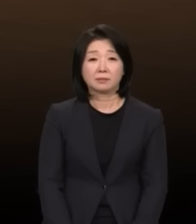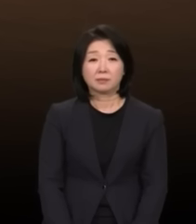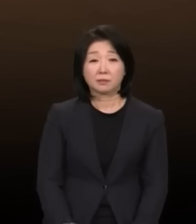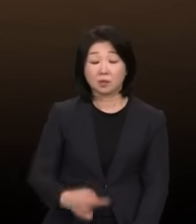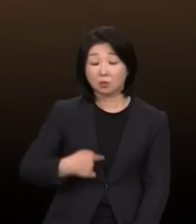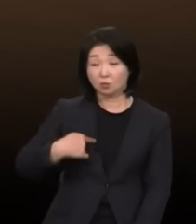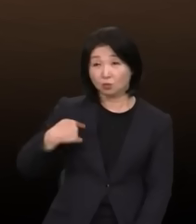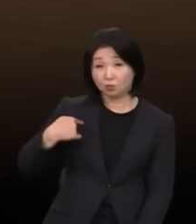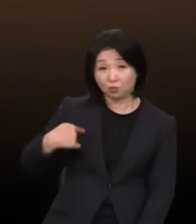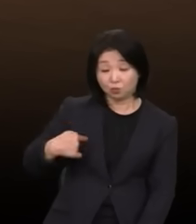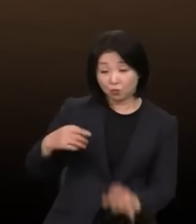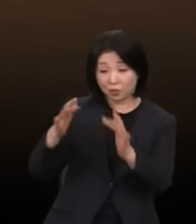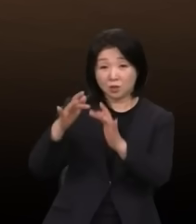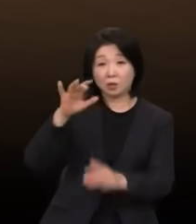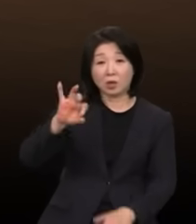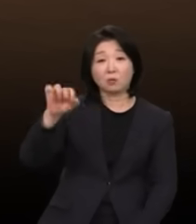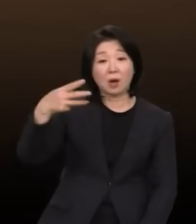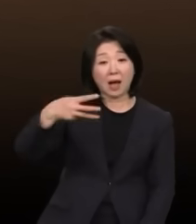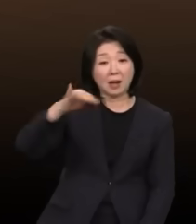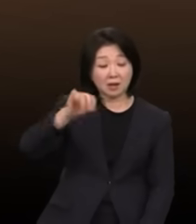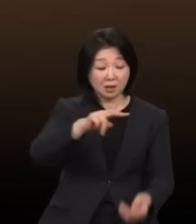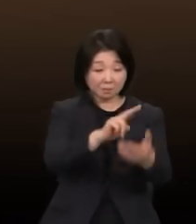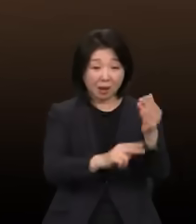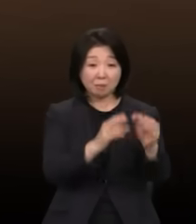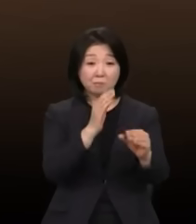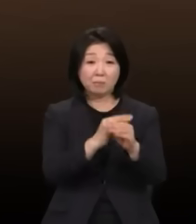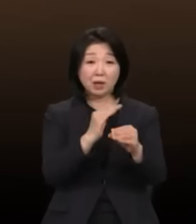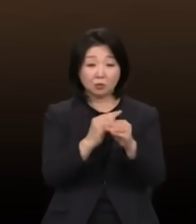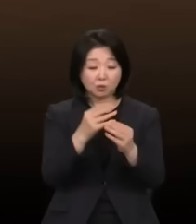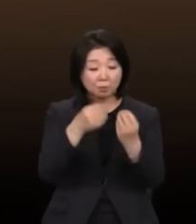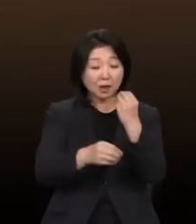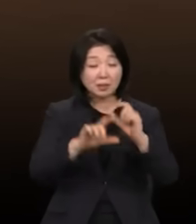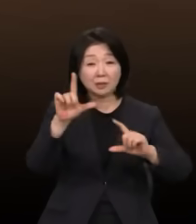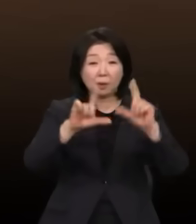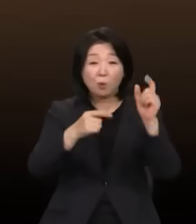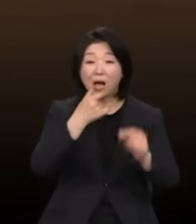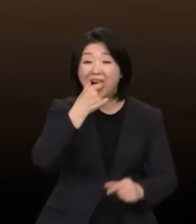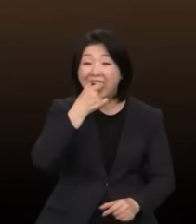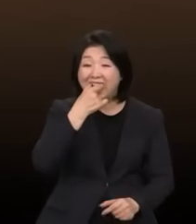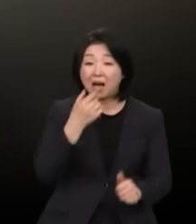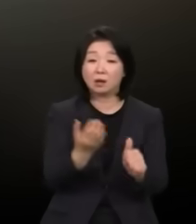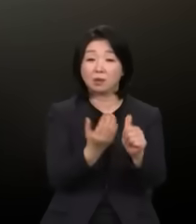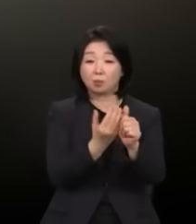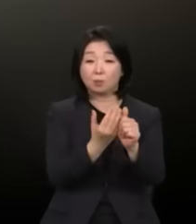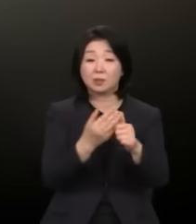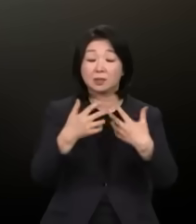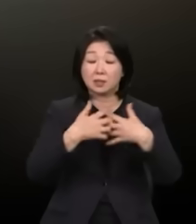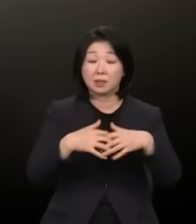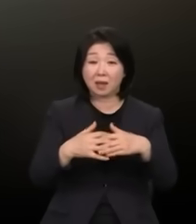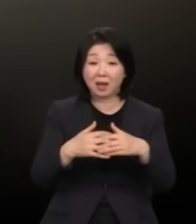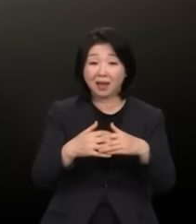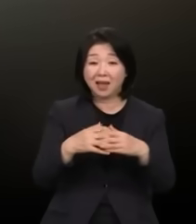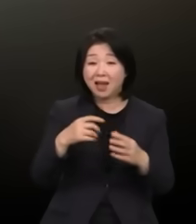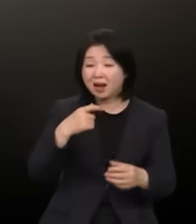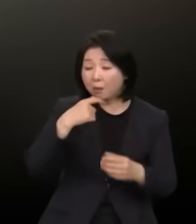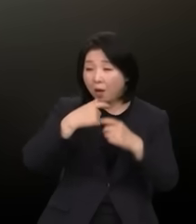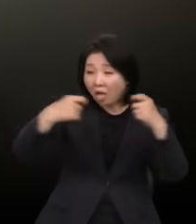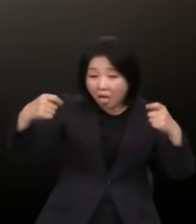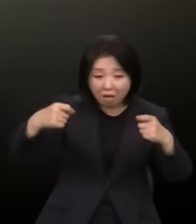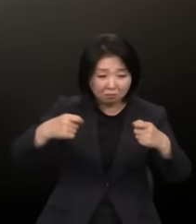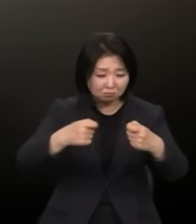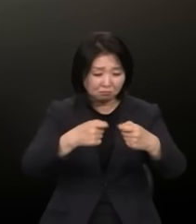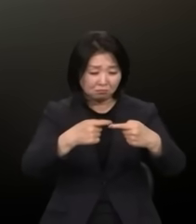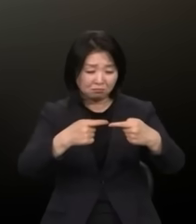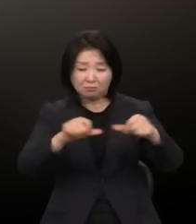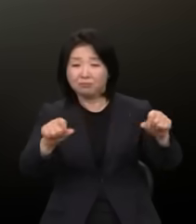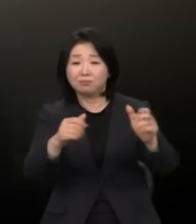중국의 쇼핑 플랫폼 알리가 팔고 있는 바나나 모양 치아 발육기입니다. 가볍게 잡아당기자 쉽게